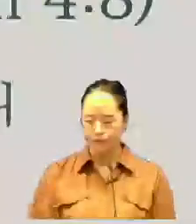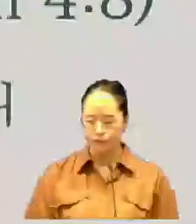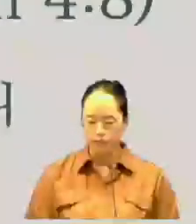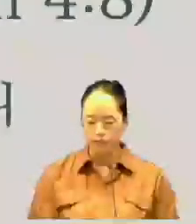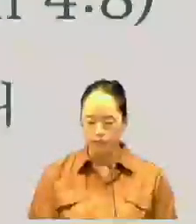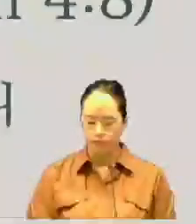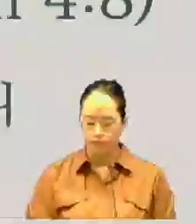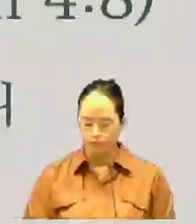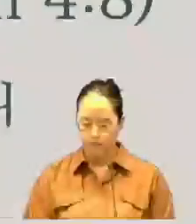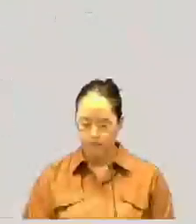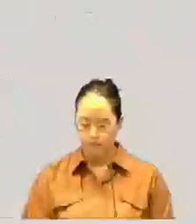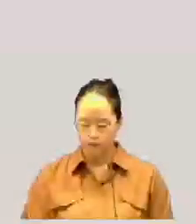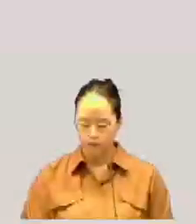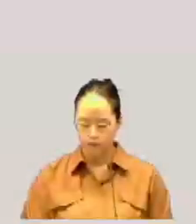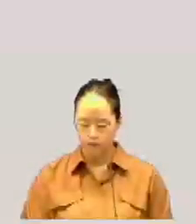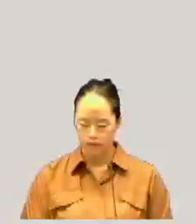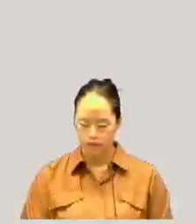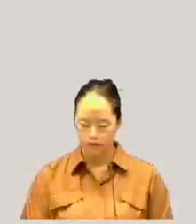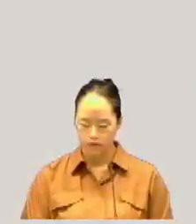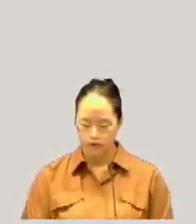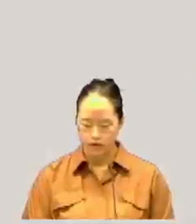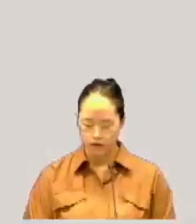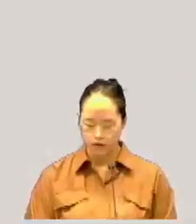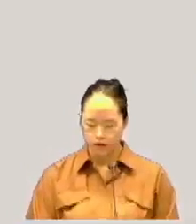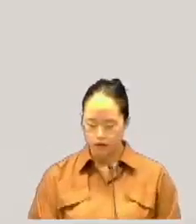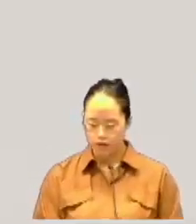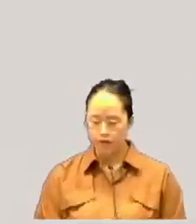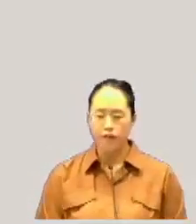今生和来生的应许。